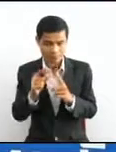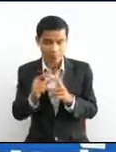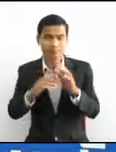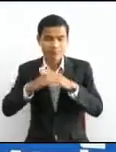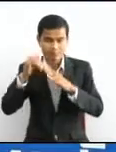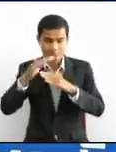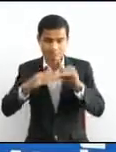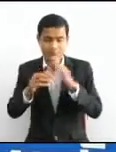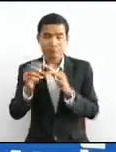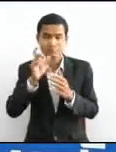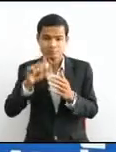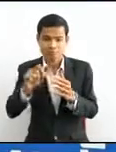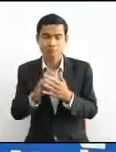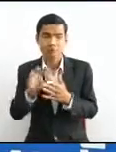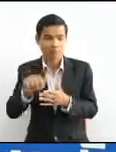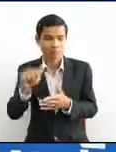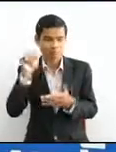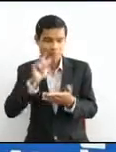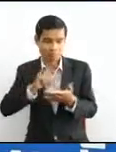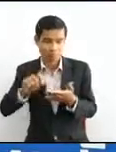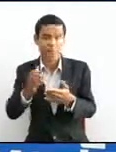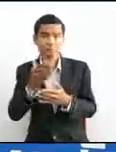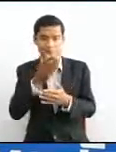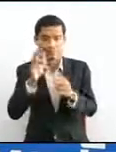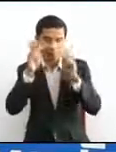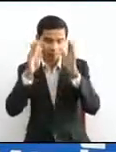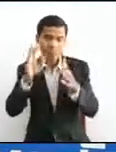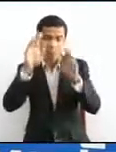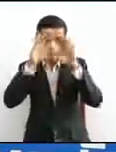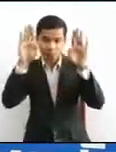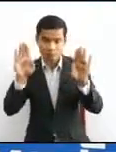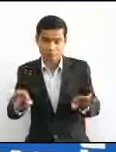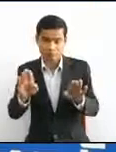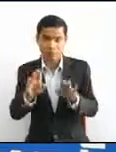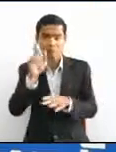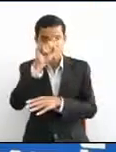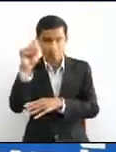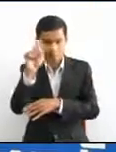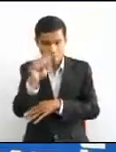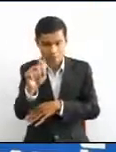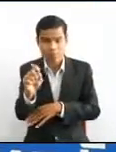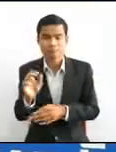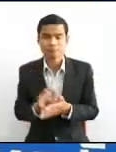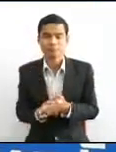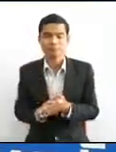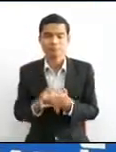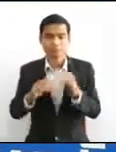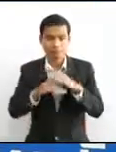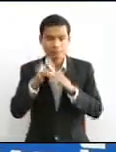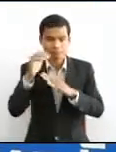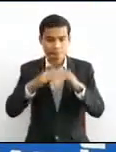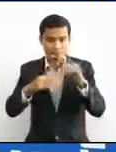lời kết ạc khiến con xa xê kết ạc chân luôn tỏ xa xê tự ọc mía tỏ tỏ đập một đoàn tiết ná xóm